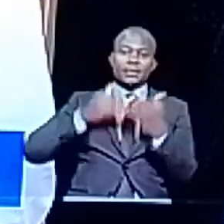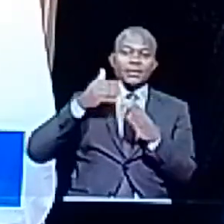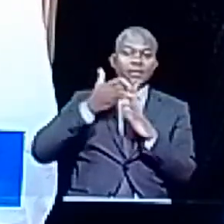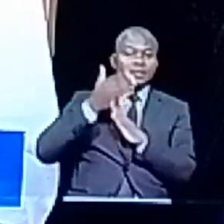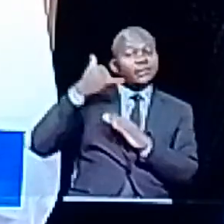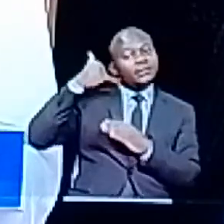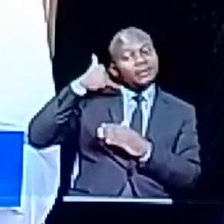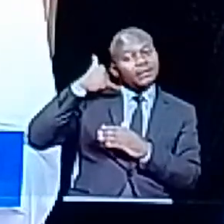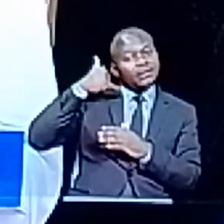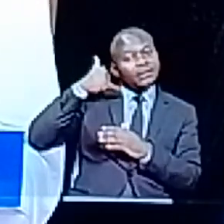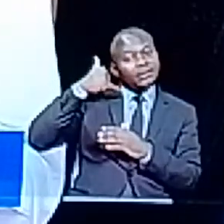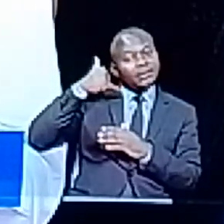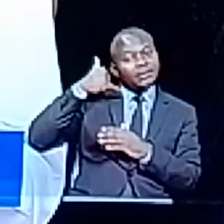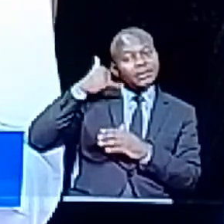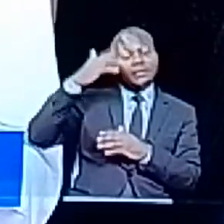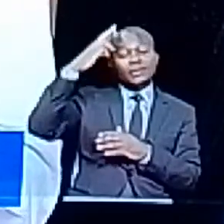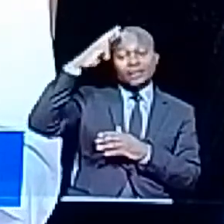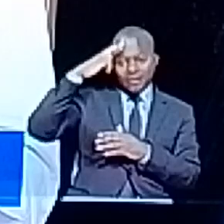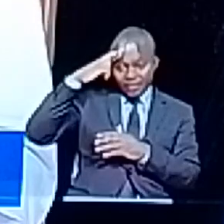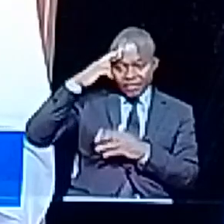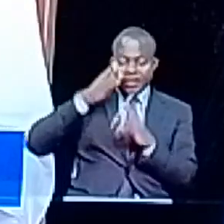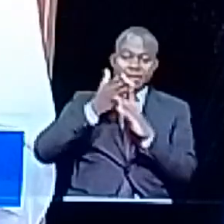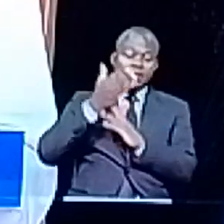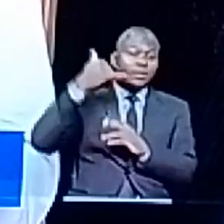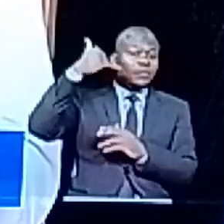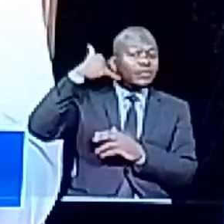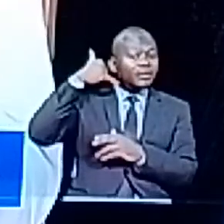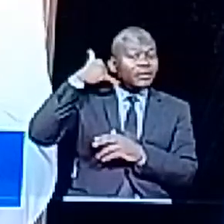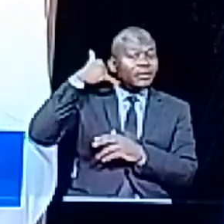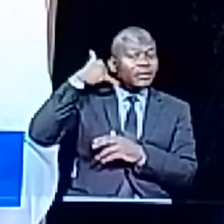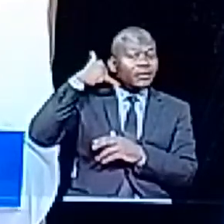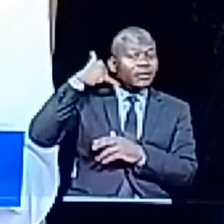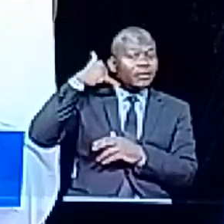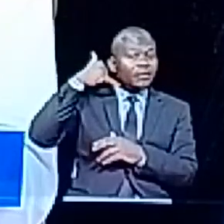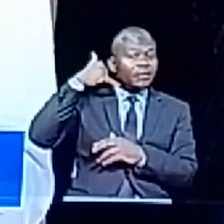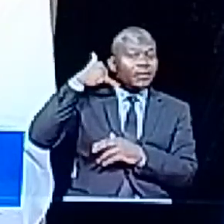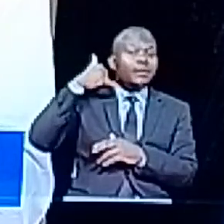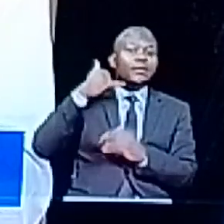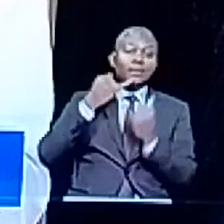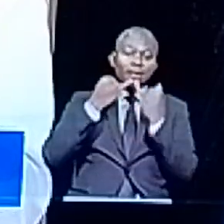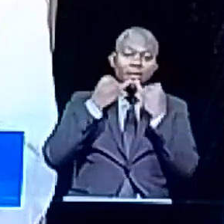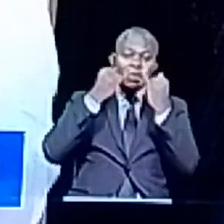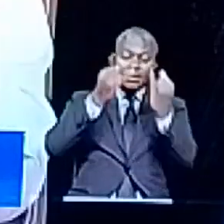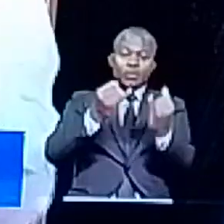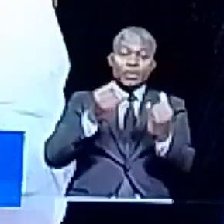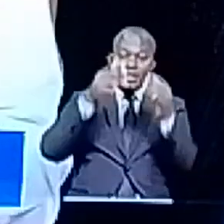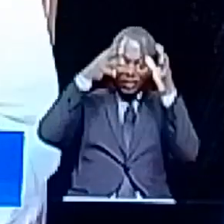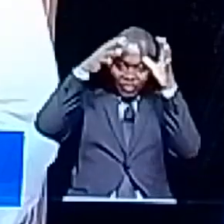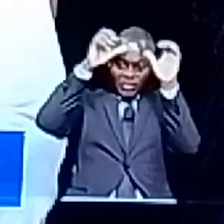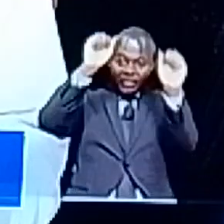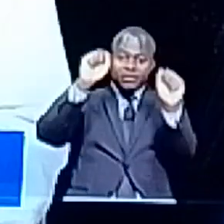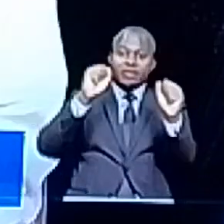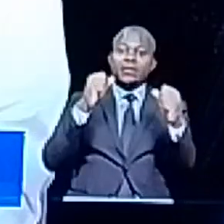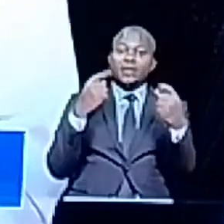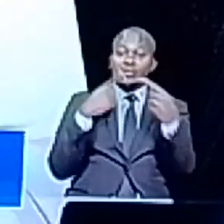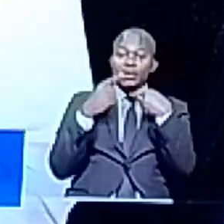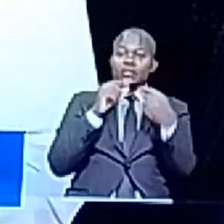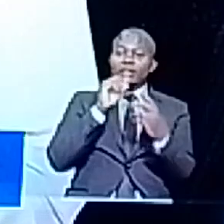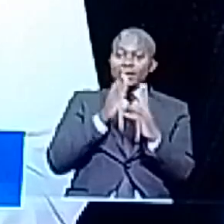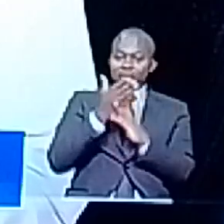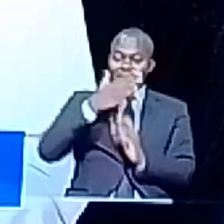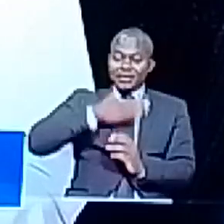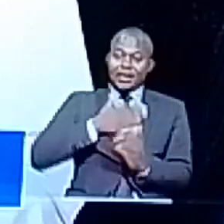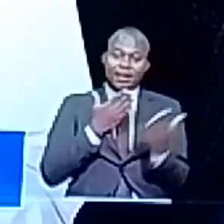telefone. Tuributsa bari ku murongo wa telefone ko ni ukubwira Perezida wa Repubulika muri ivuganira ntabwo munyuraho